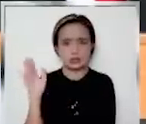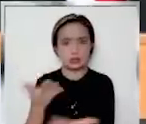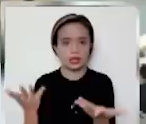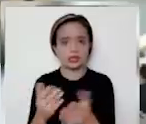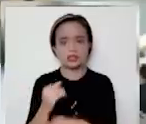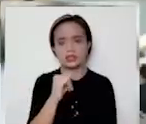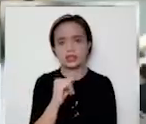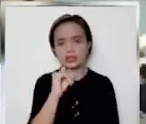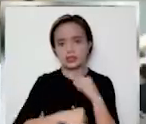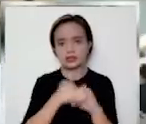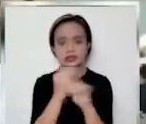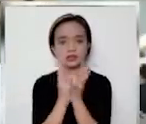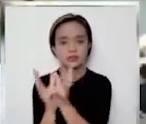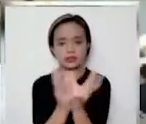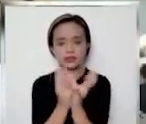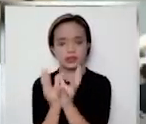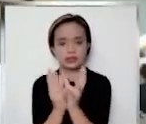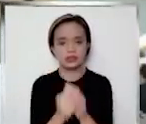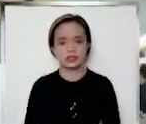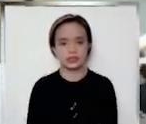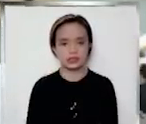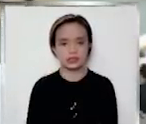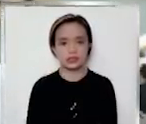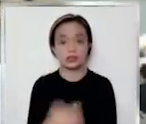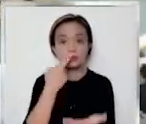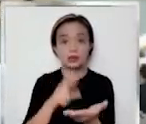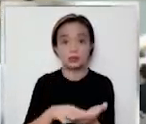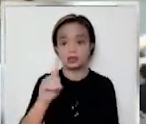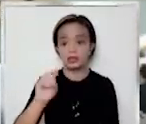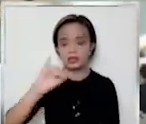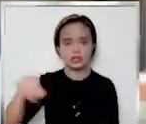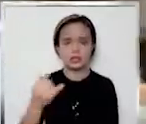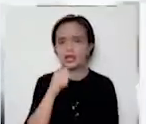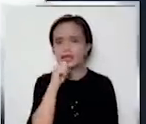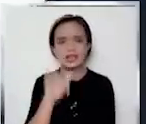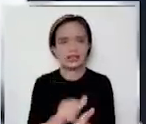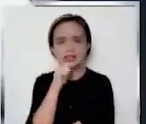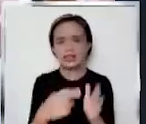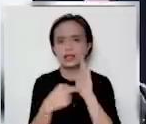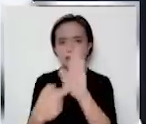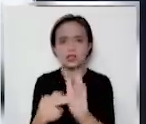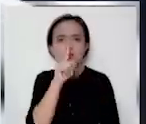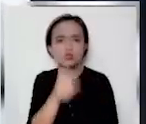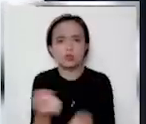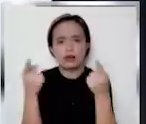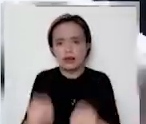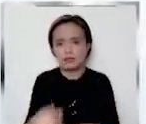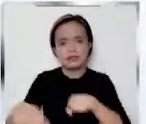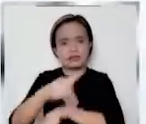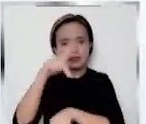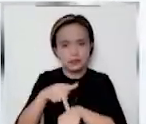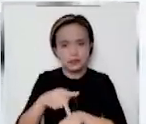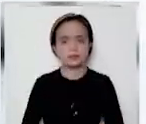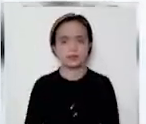community. Hindi raw sinasalamin ng report ni Remulla ang tunay na nangyayari sa bansa. Kinukuha pa ang panig ng DOJ at